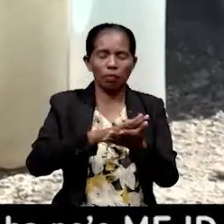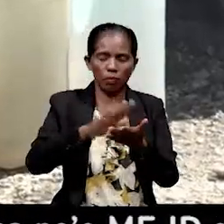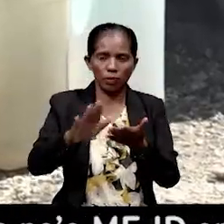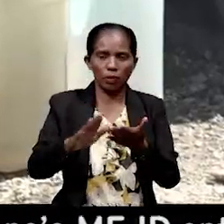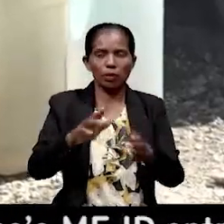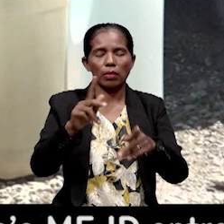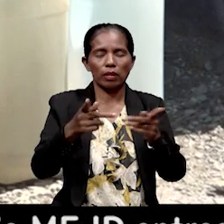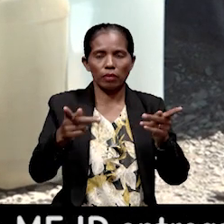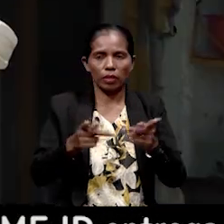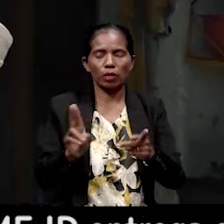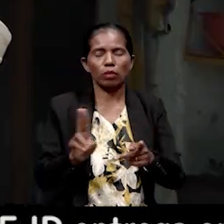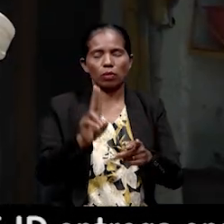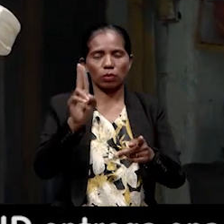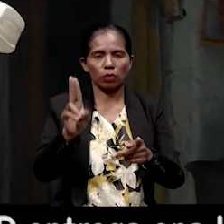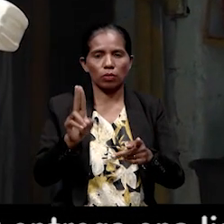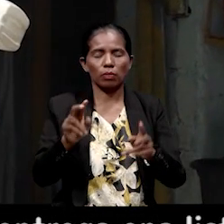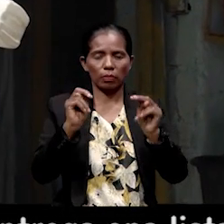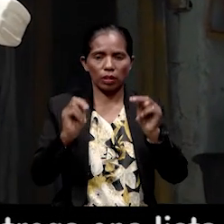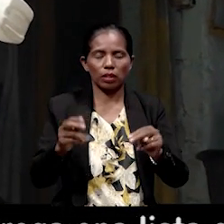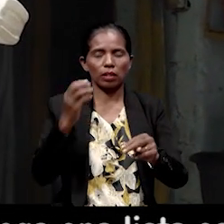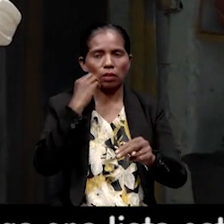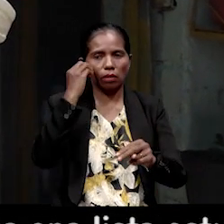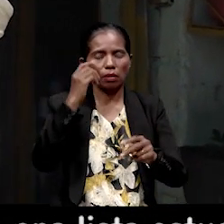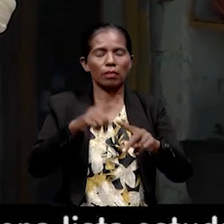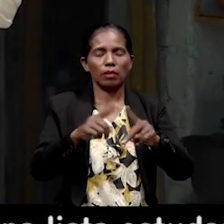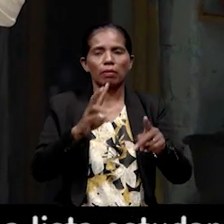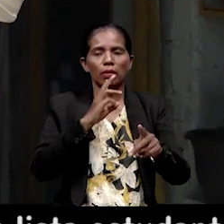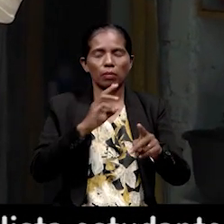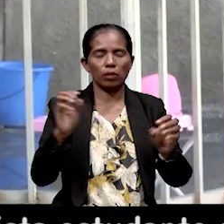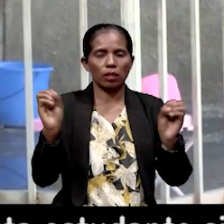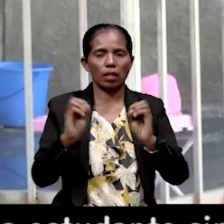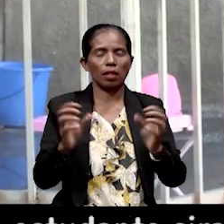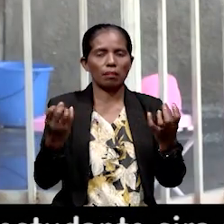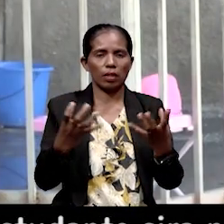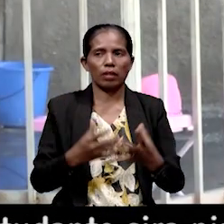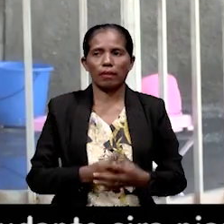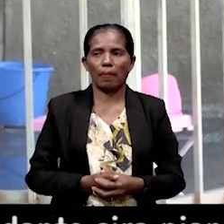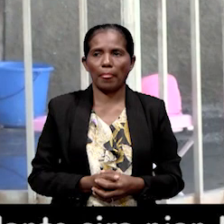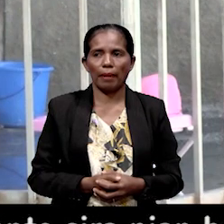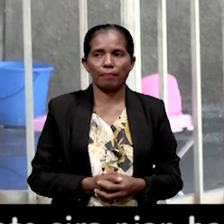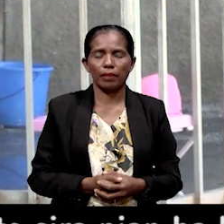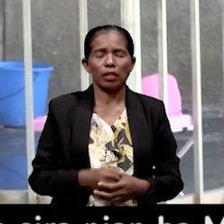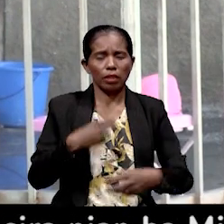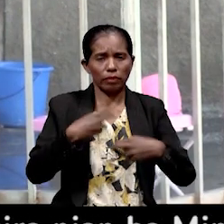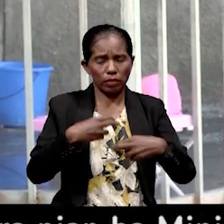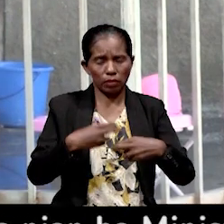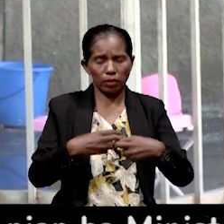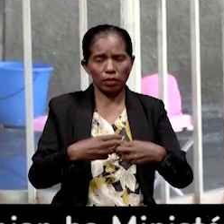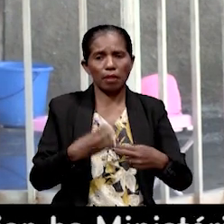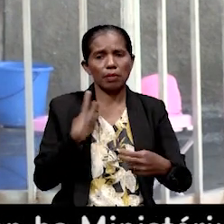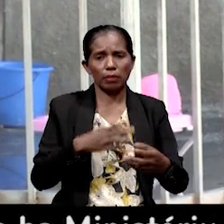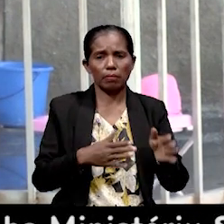are refere hodi usa ba nesesidade omalaran mai be bemos ne la suficiente. Bem, susar liu ba bem, amet mate ba bem